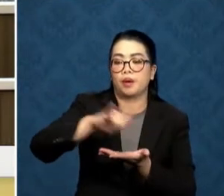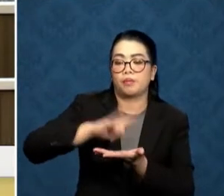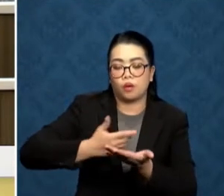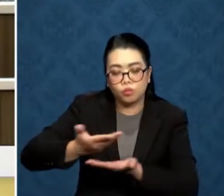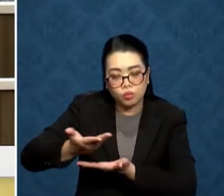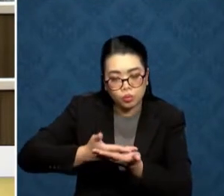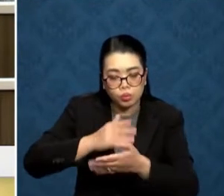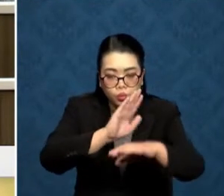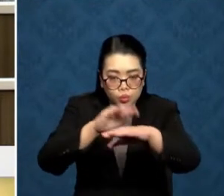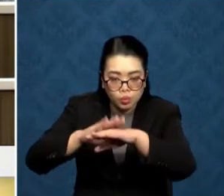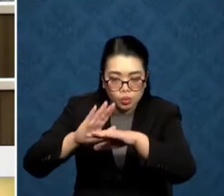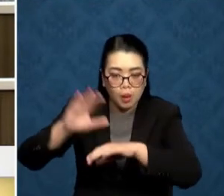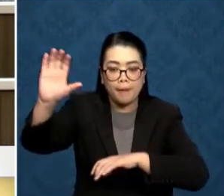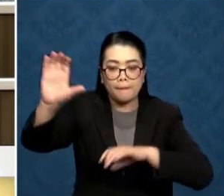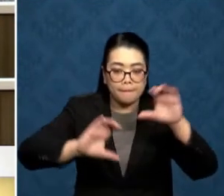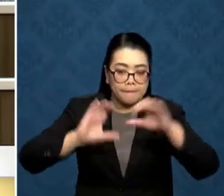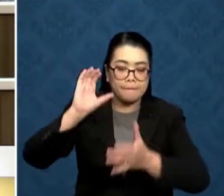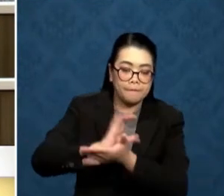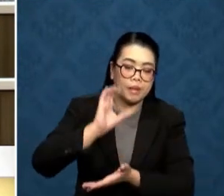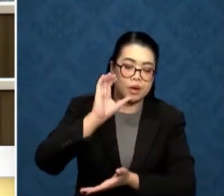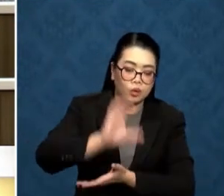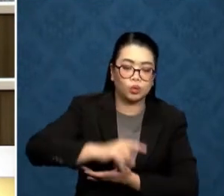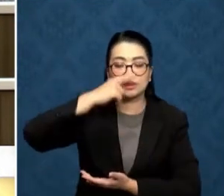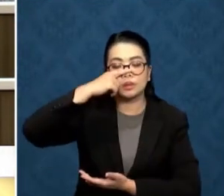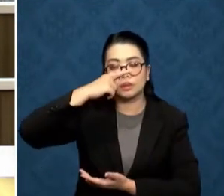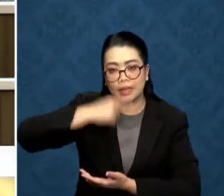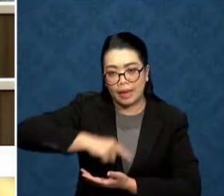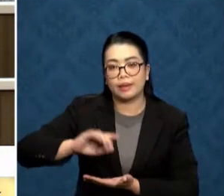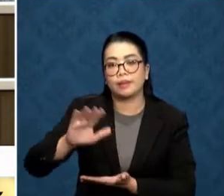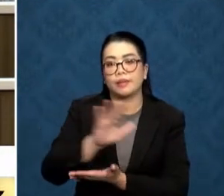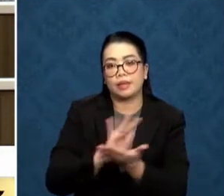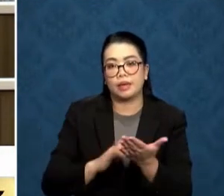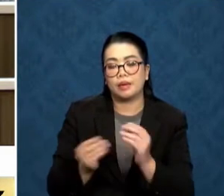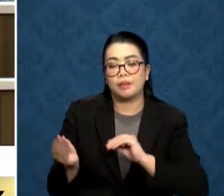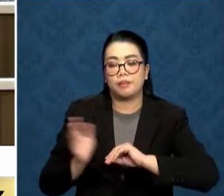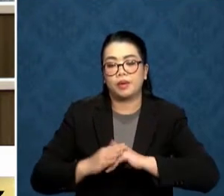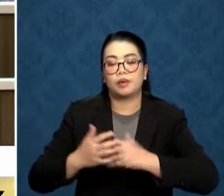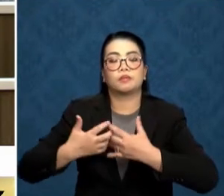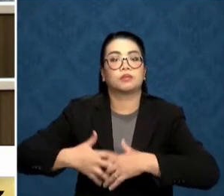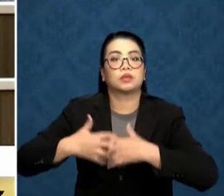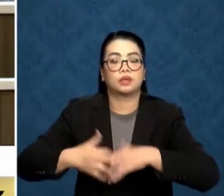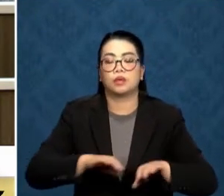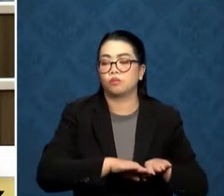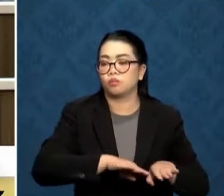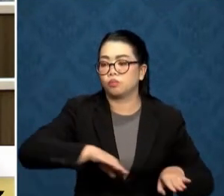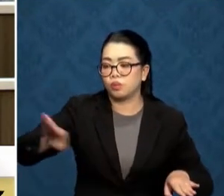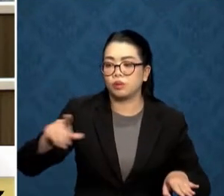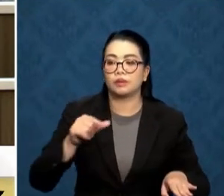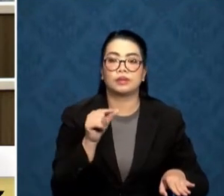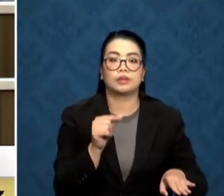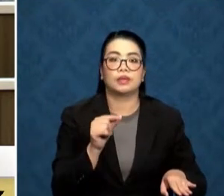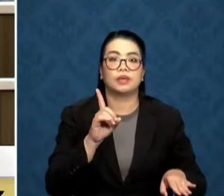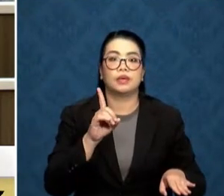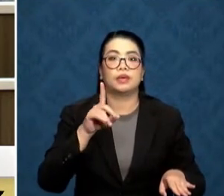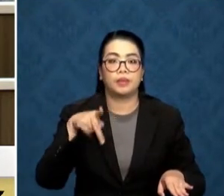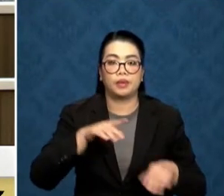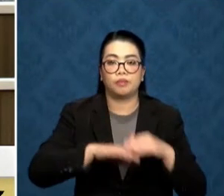าเชิน ช่วให้คนเห่านี้มาลงทุในประเทศไทย เพื่ทจะเพิม GDP ให้กประเทศเรา